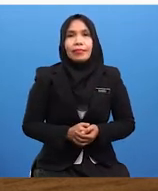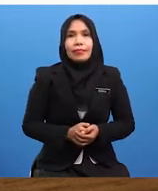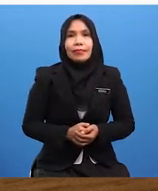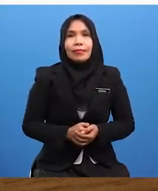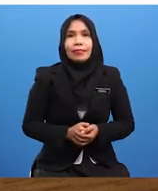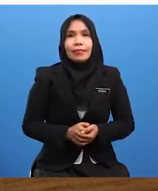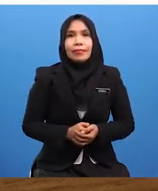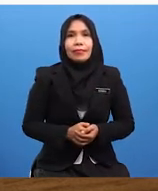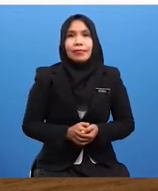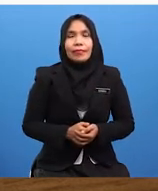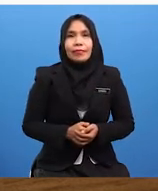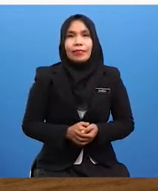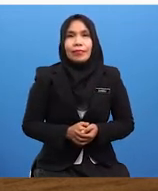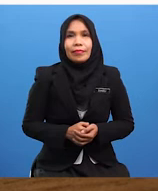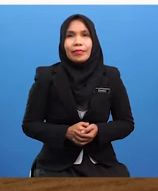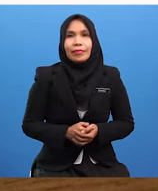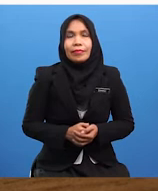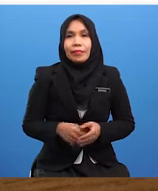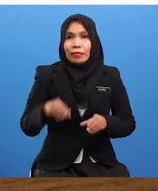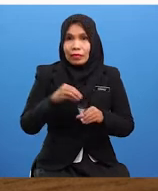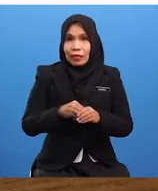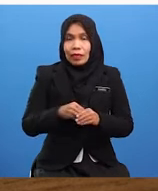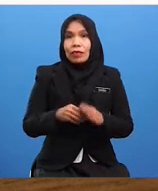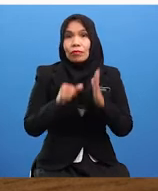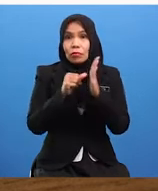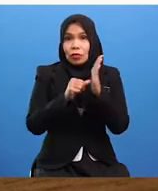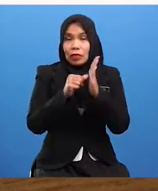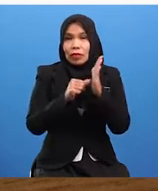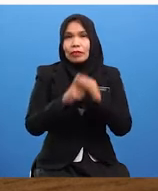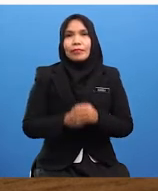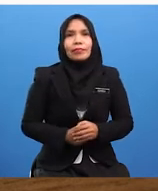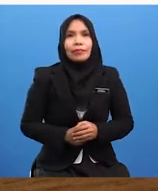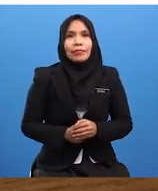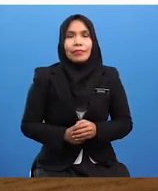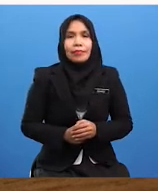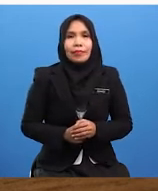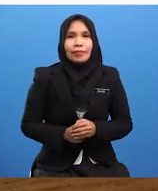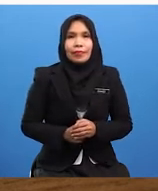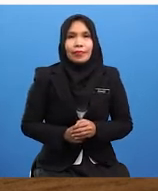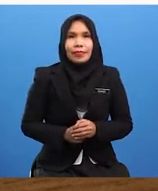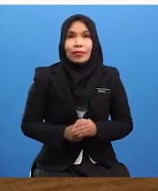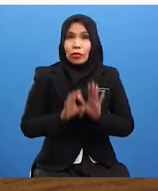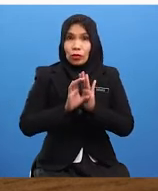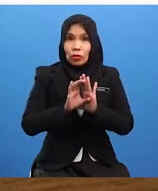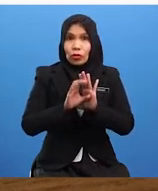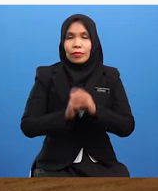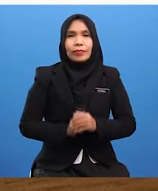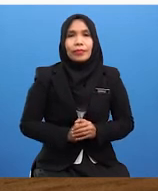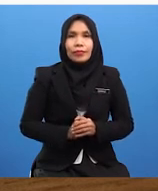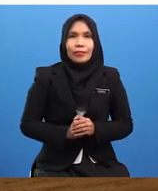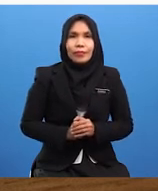warnanya di dalam ukiran tulisan yang akan menjadi image. Contohnya